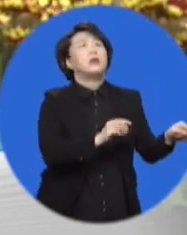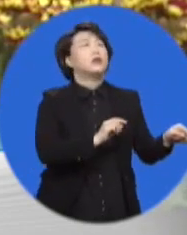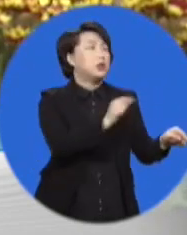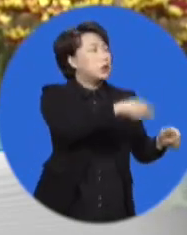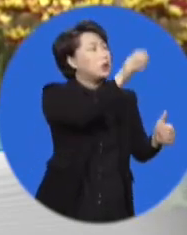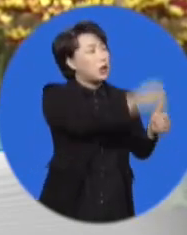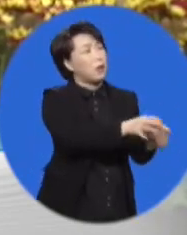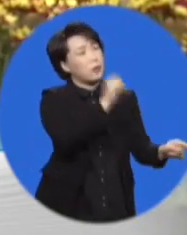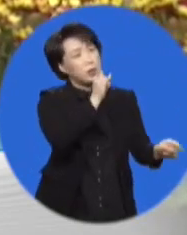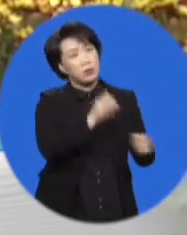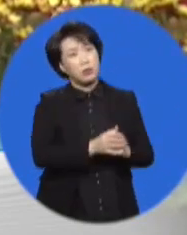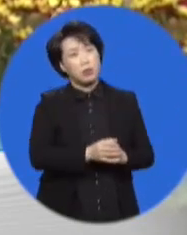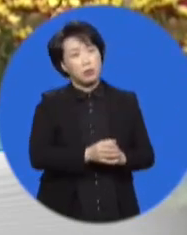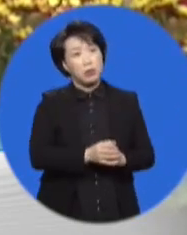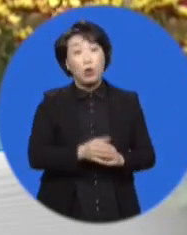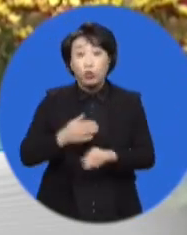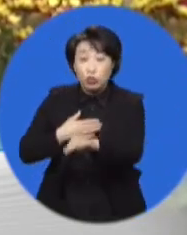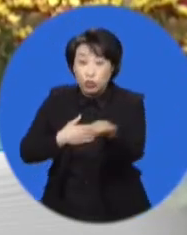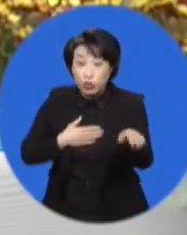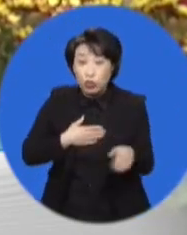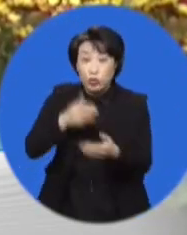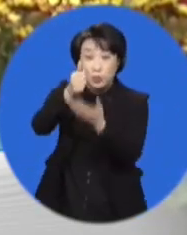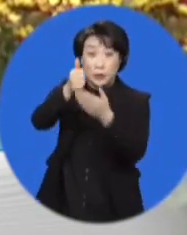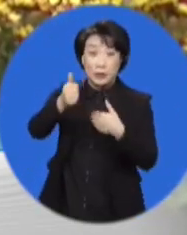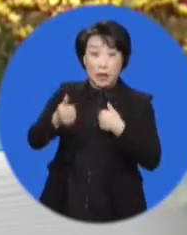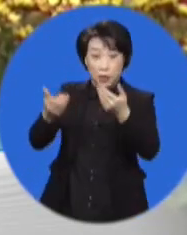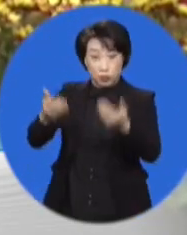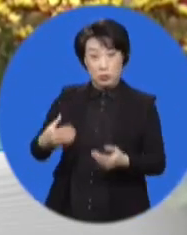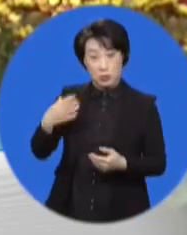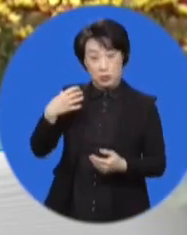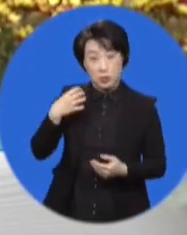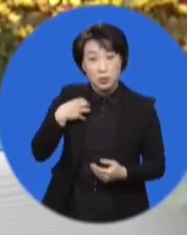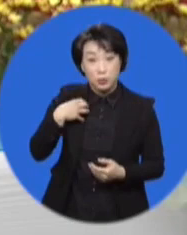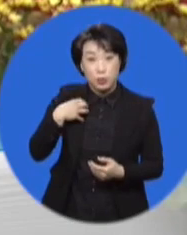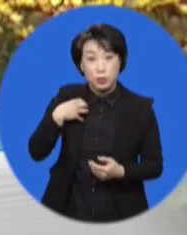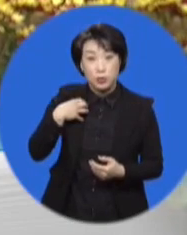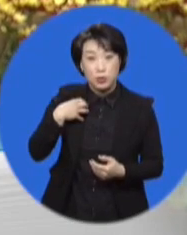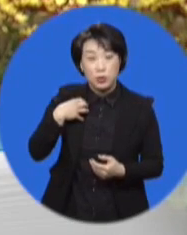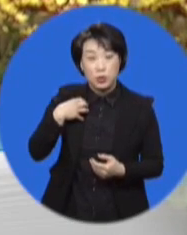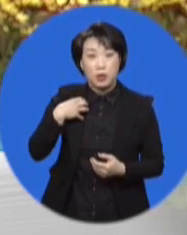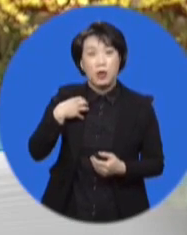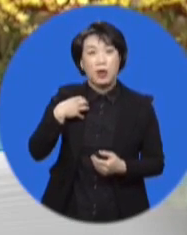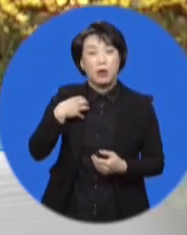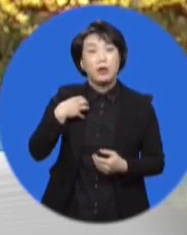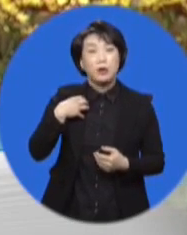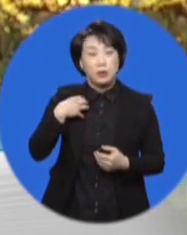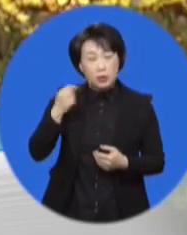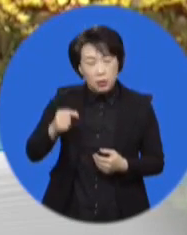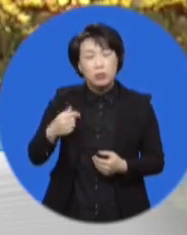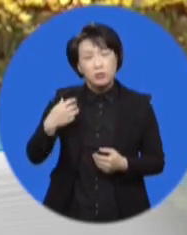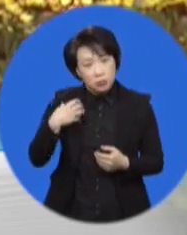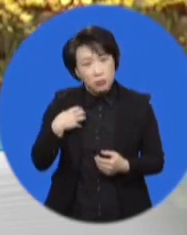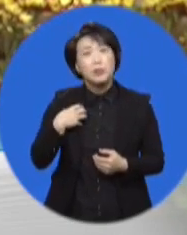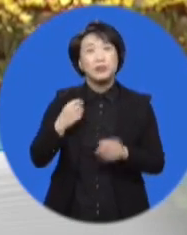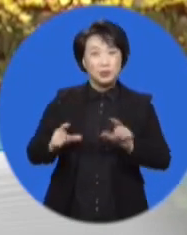책임지요. 우린 주님이 내게 주신 직분에 매여 사는 것이 복이야.